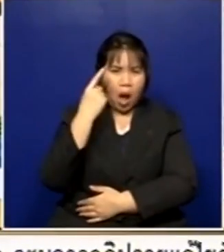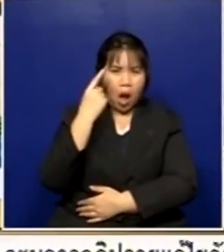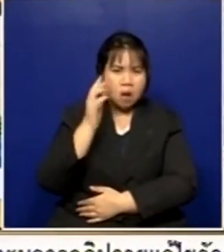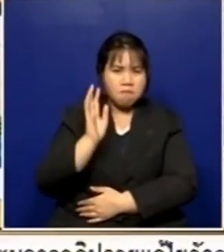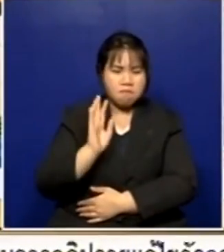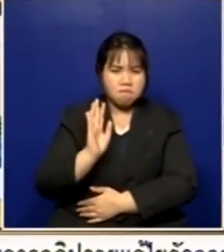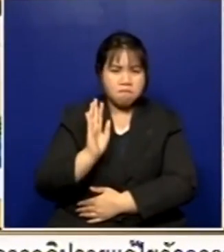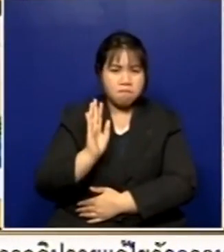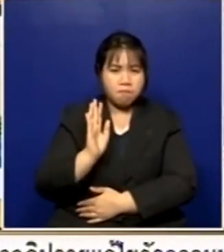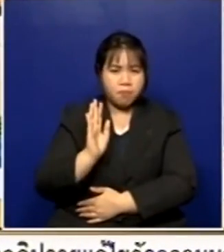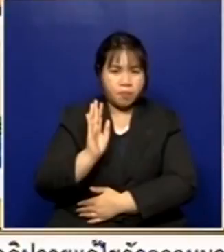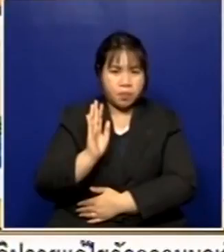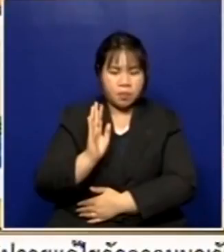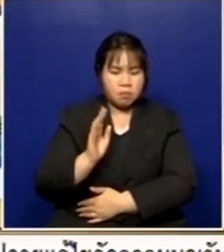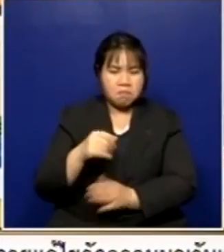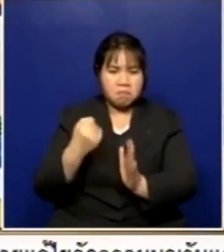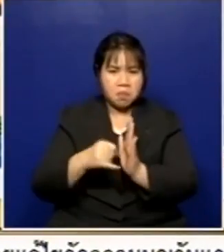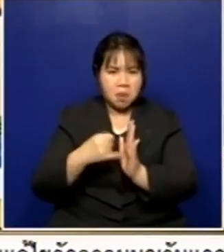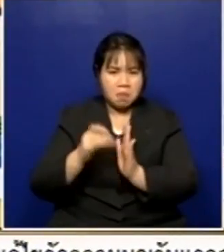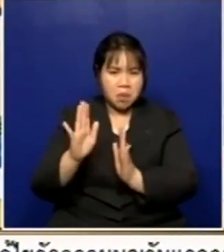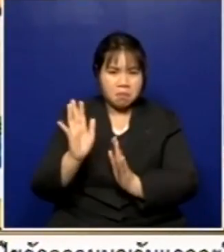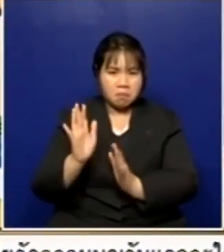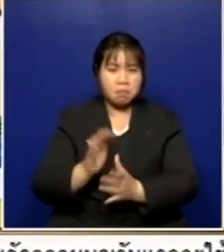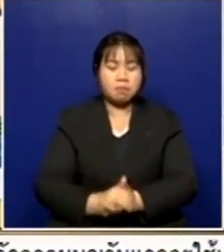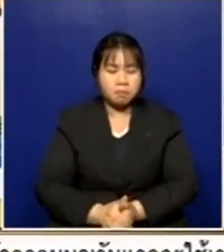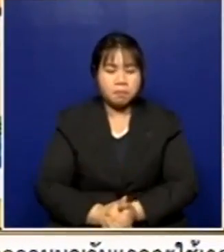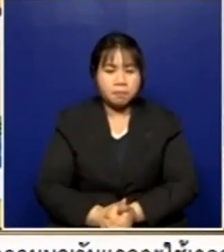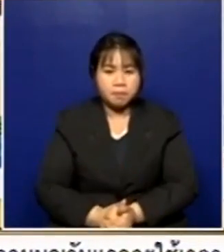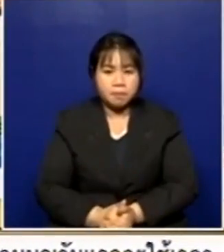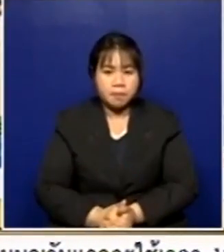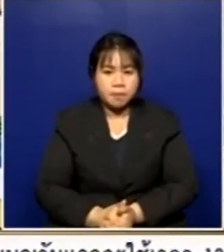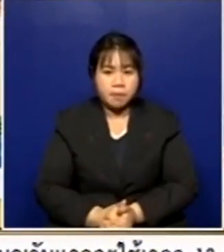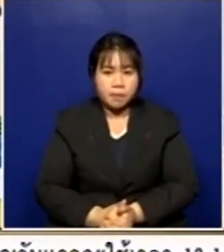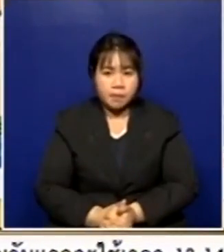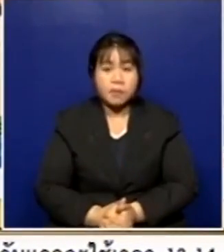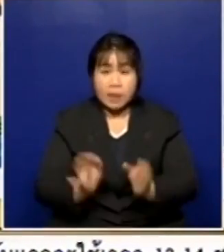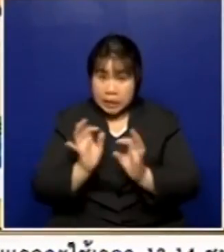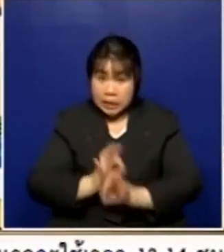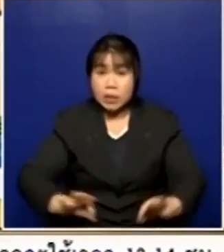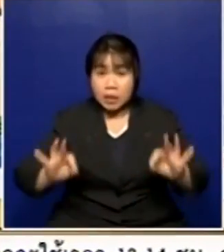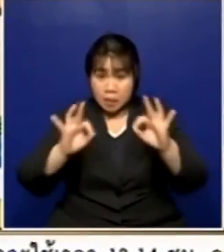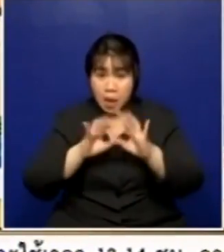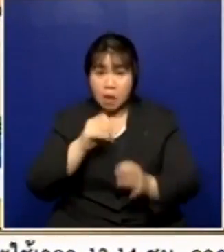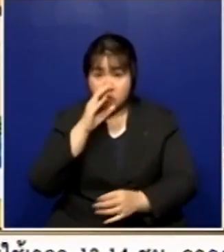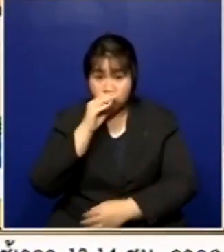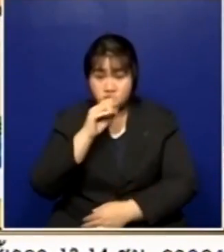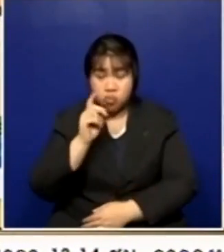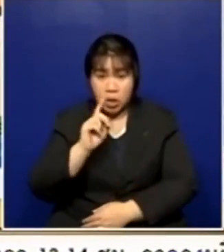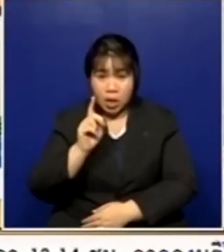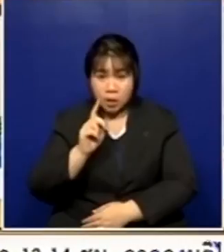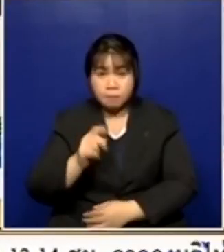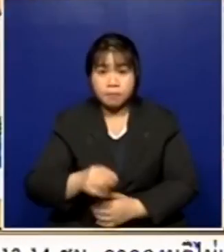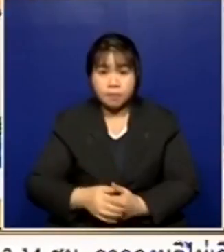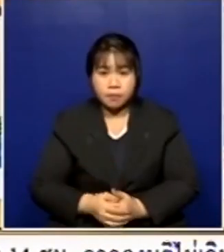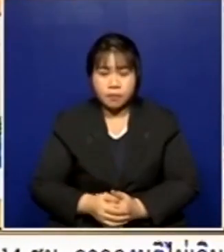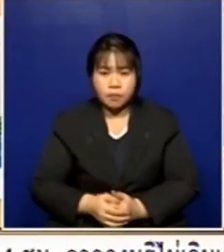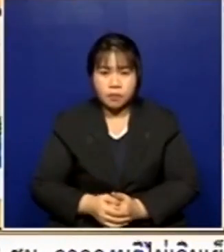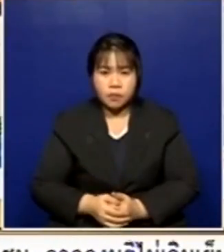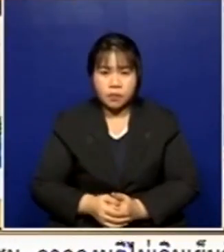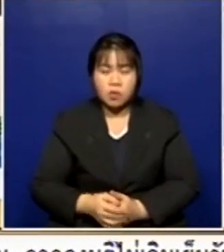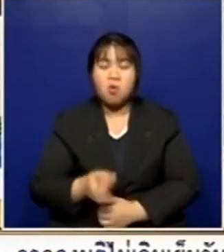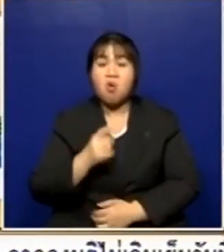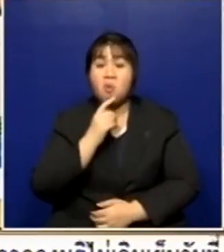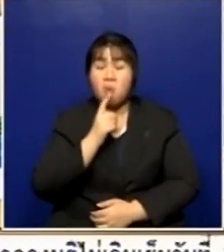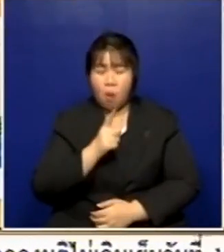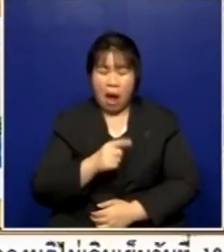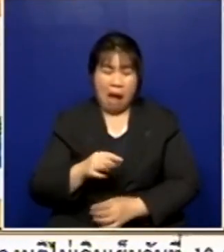เอ่อเกินจริงไปมากเกินเลยไปมากแล้วก็สิ่งที่สำคัญอันนึงก็คือว่ามีการพยายามดำข้อ